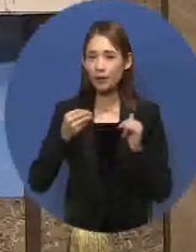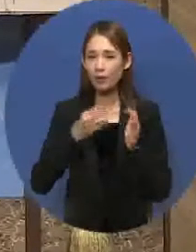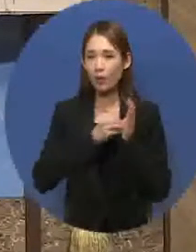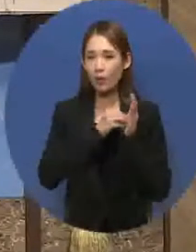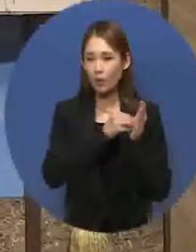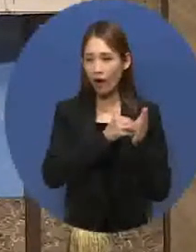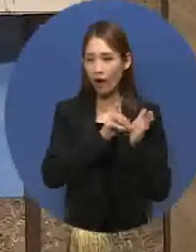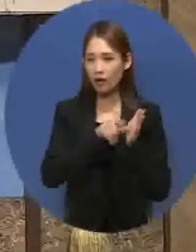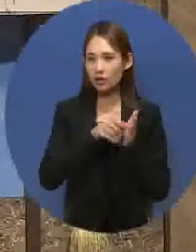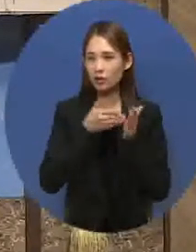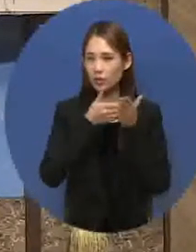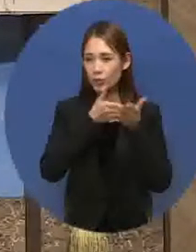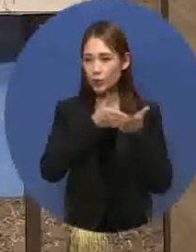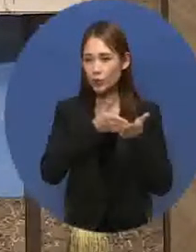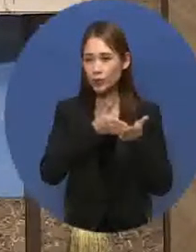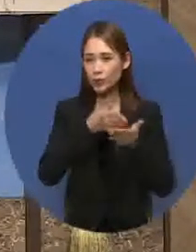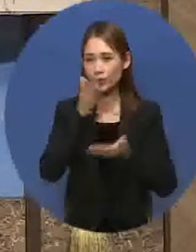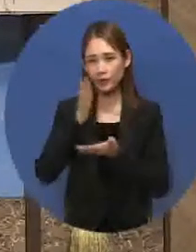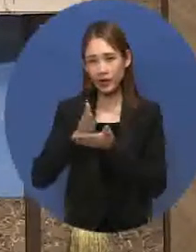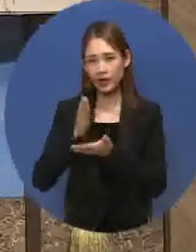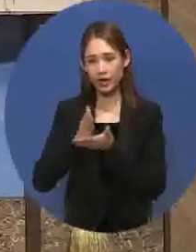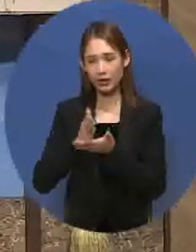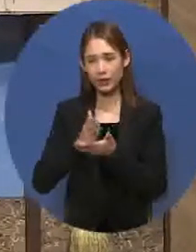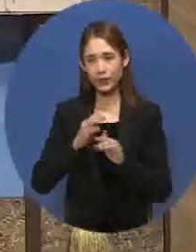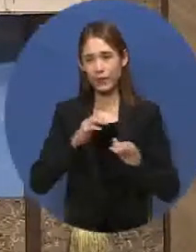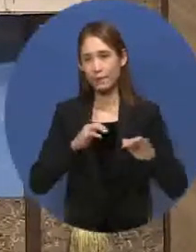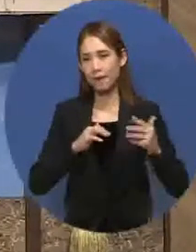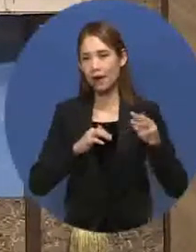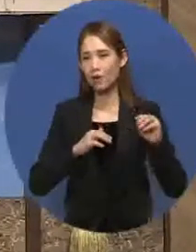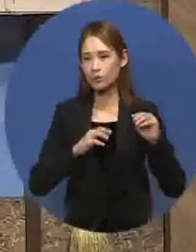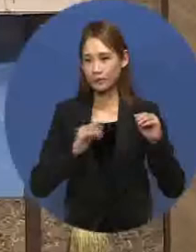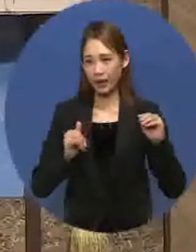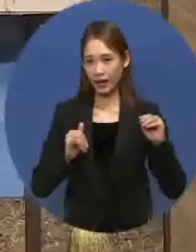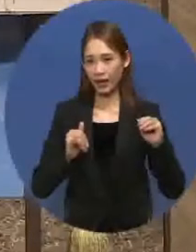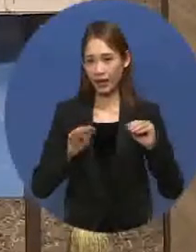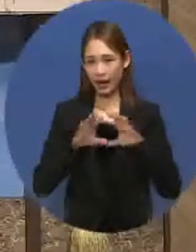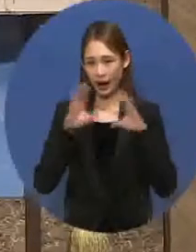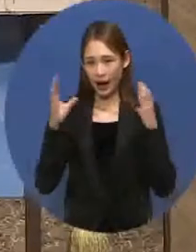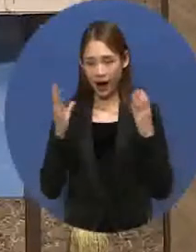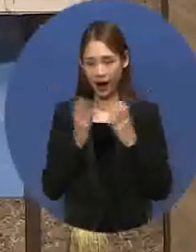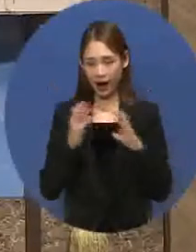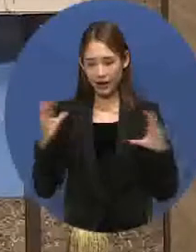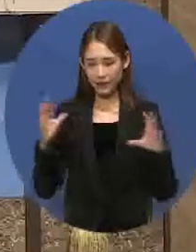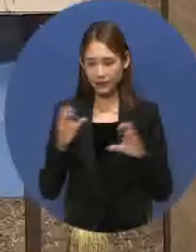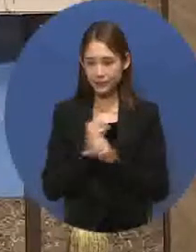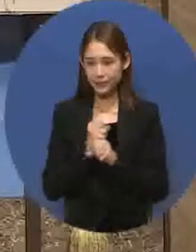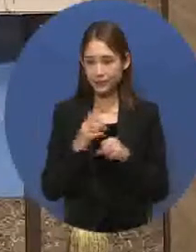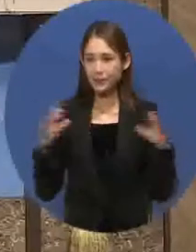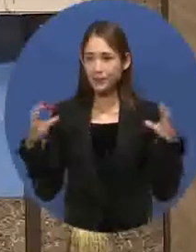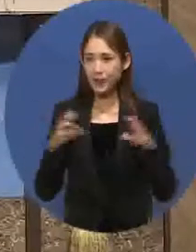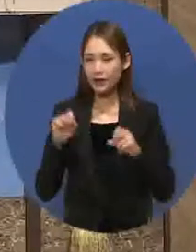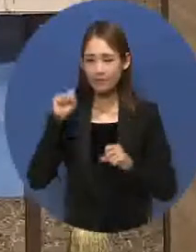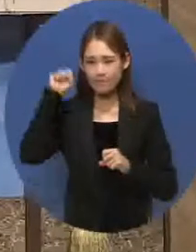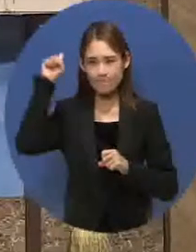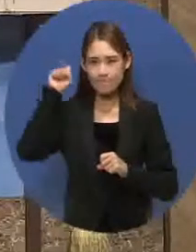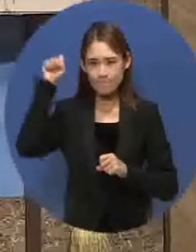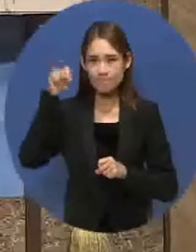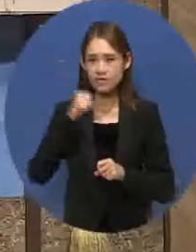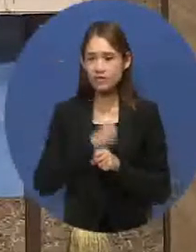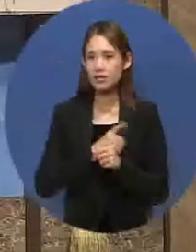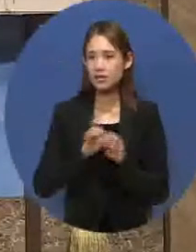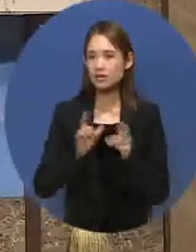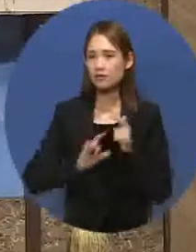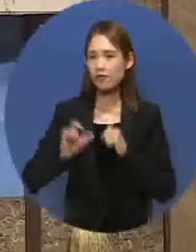요구하는 그 목소리보다는 850만이 한 덩어리가 되어서 소리칠 때 그 소리가 힘이